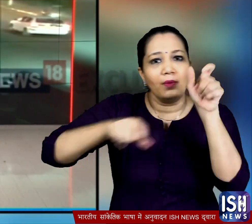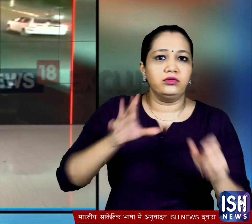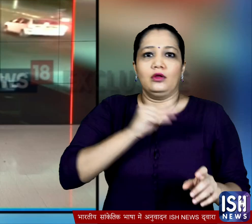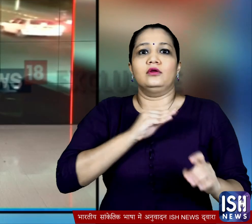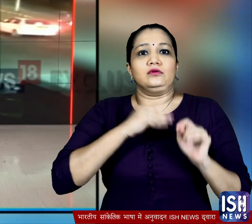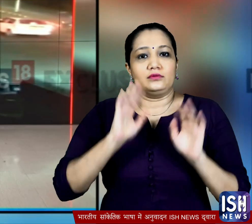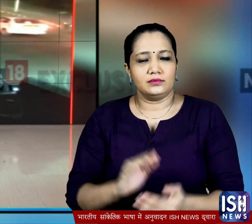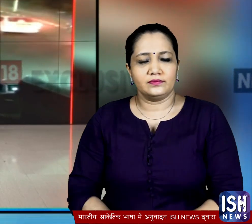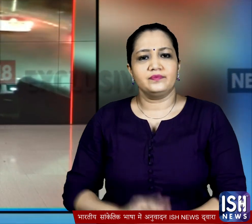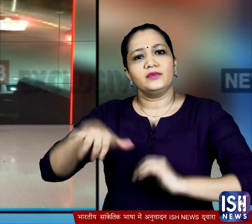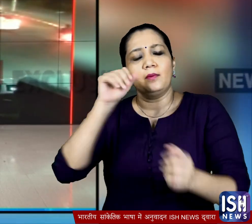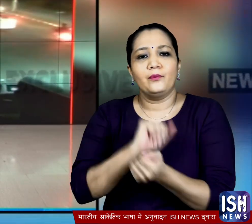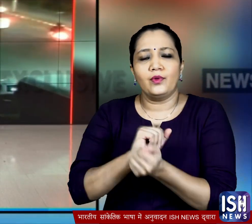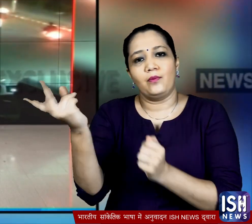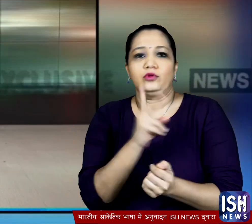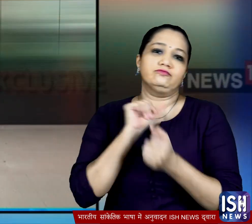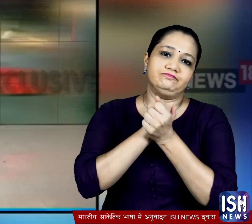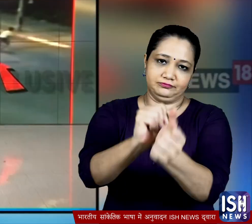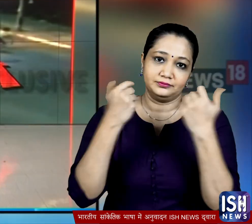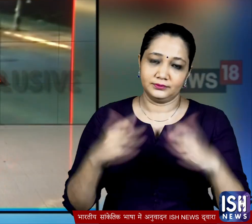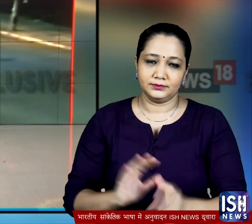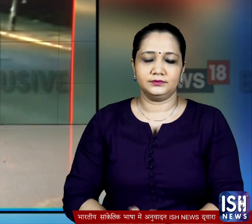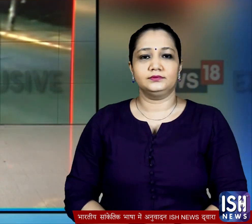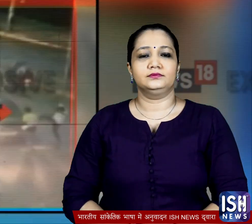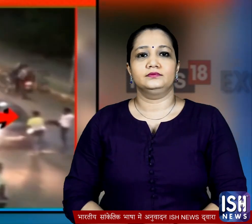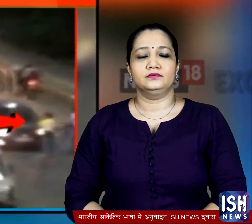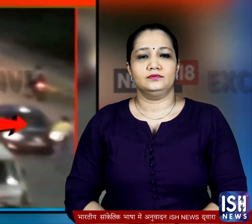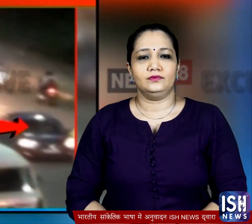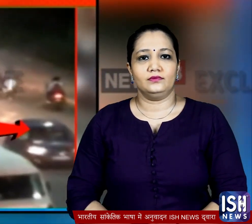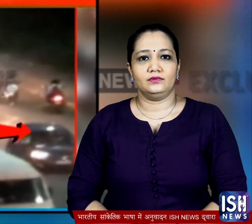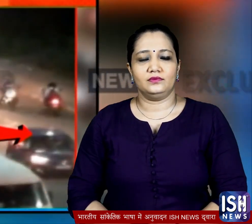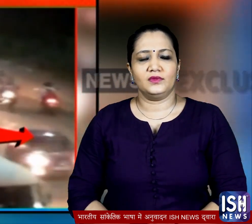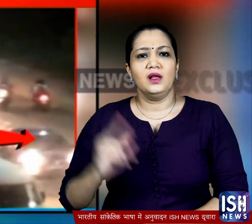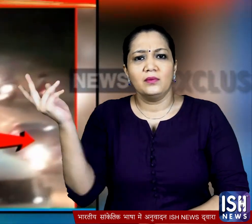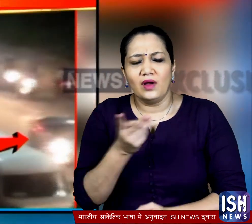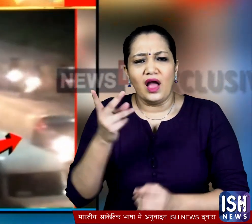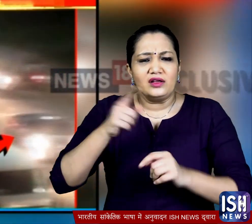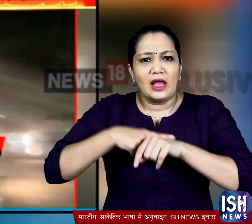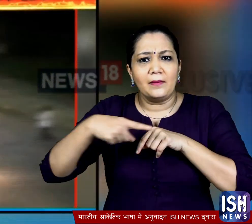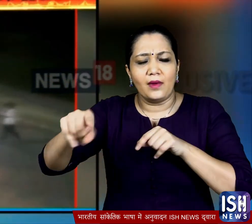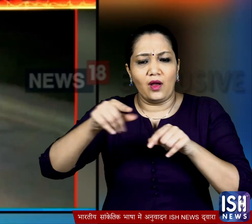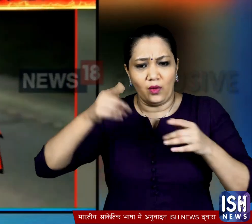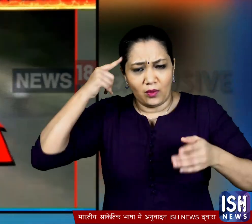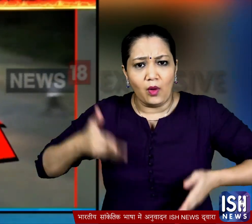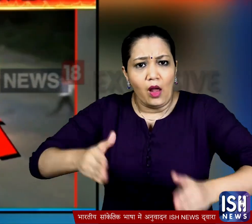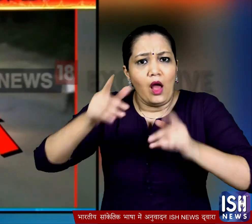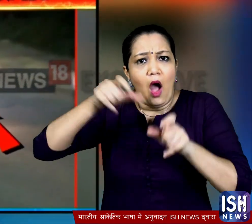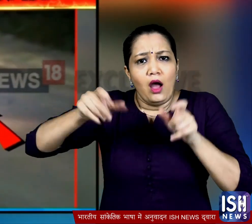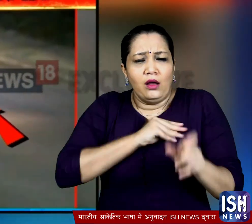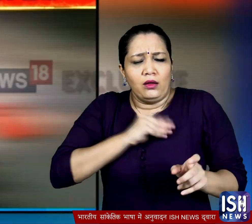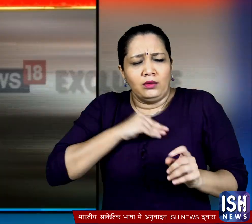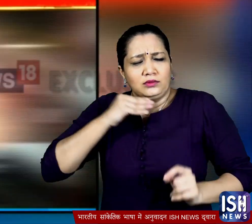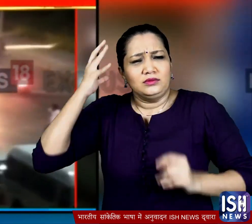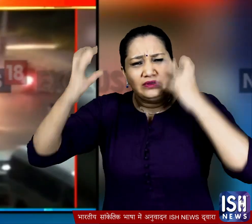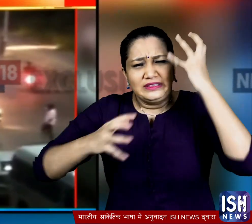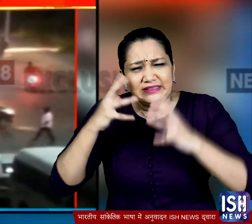लोग दहशत में आ गए। बाद में पुलिस ने उन दोनों को गिरफ्तार कर लिया, क्योंकि उनकी वजह से कुछ देर के लिए सड़क पर खौफ का माहौल